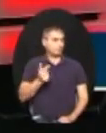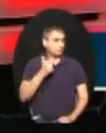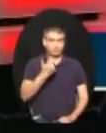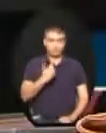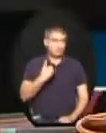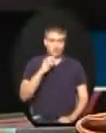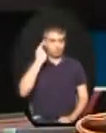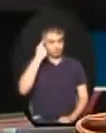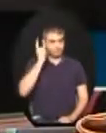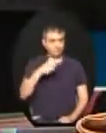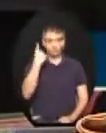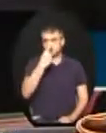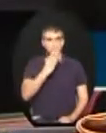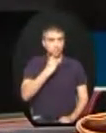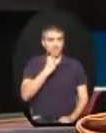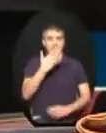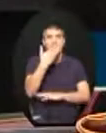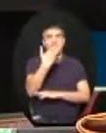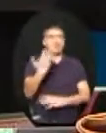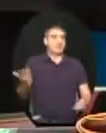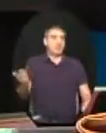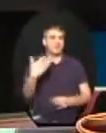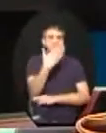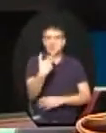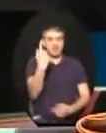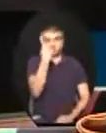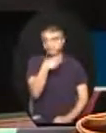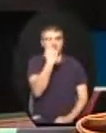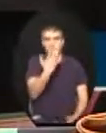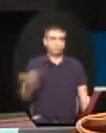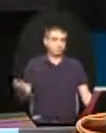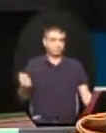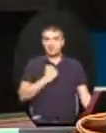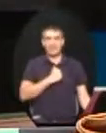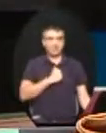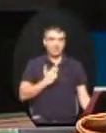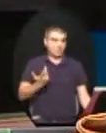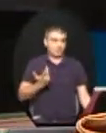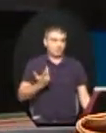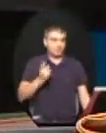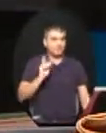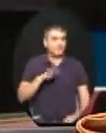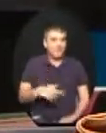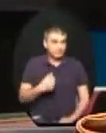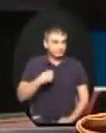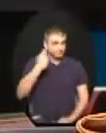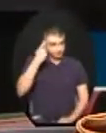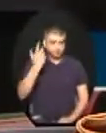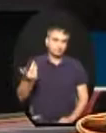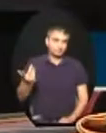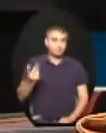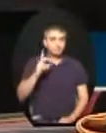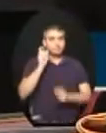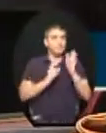ראשון, אני לא חושבת שיש פה זהות יהודית למדינה. למדינה אין זהויות דתיות, וגם אני חושבת